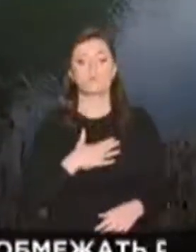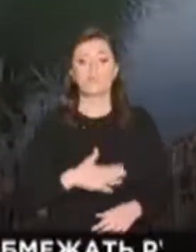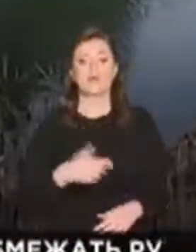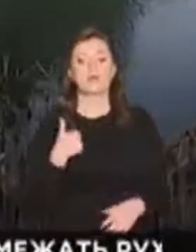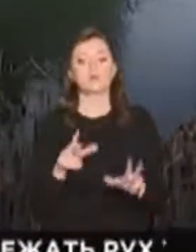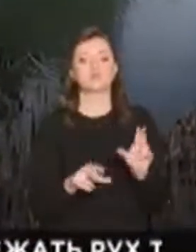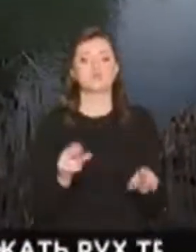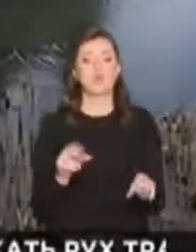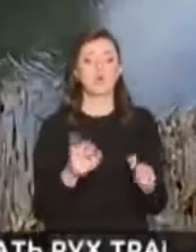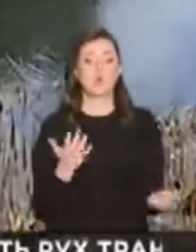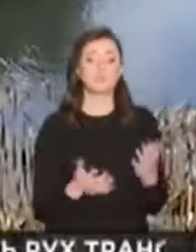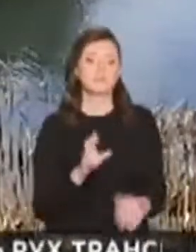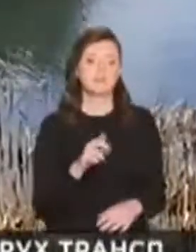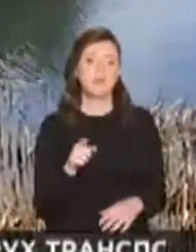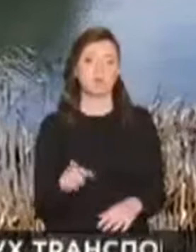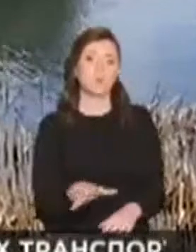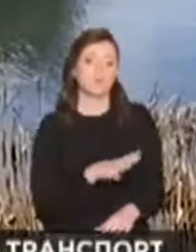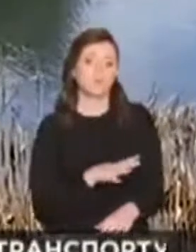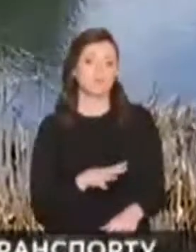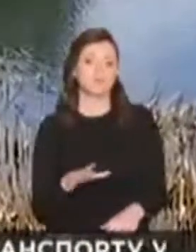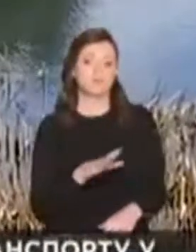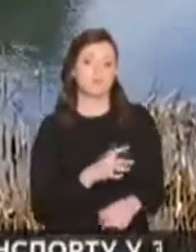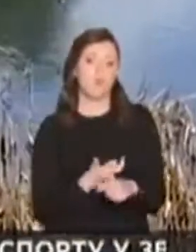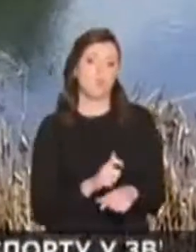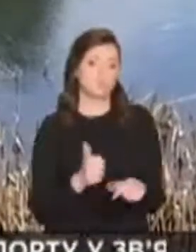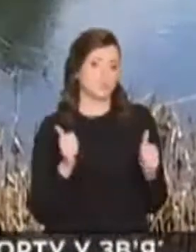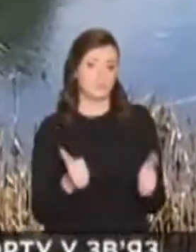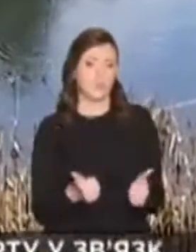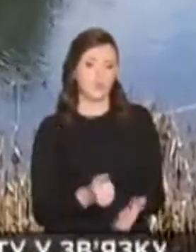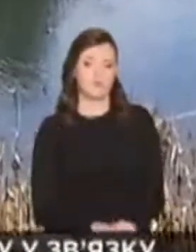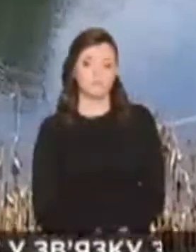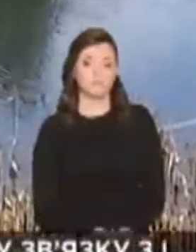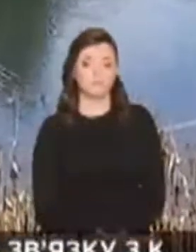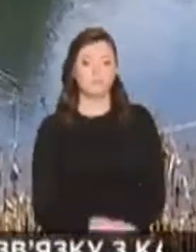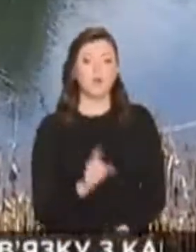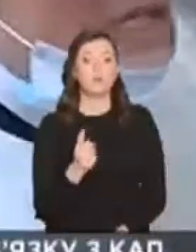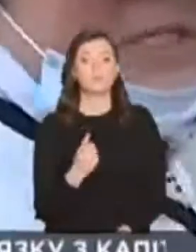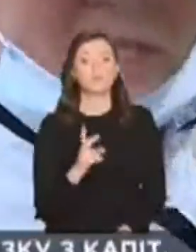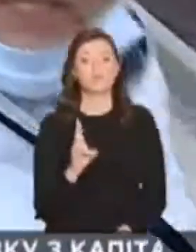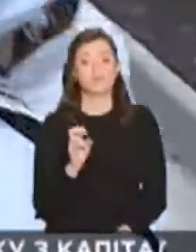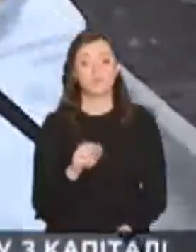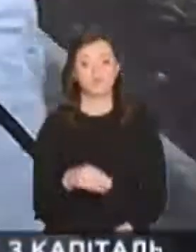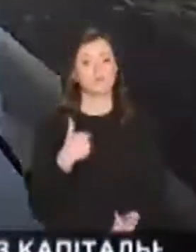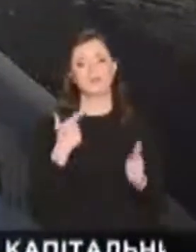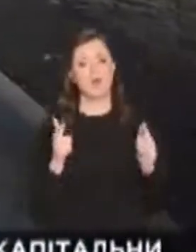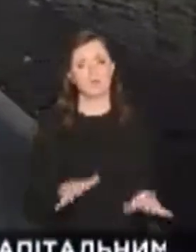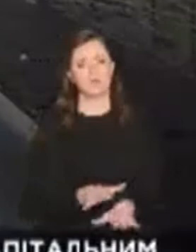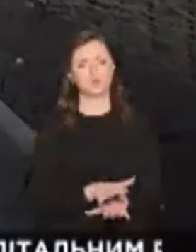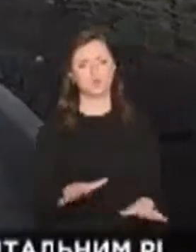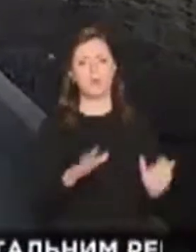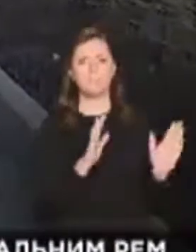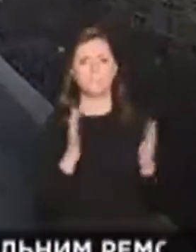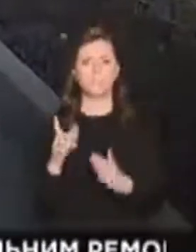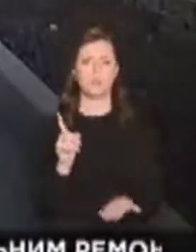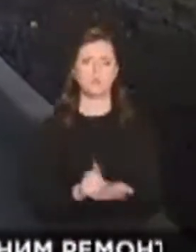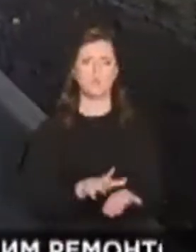я вважаю, що якби воно було, то це б було дуже здорово. Почему нет? Я не согласна. Парк